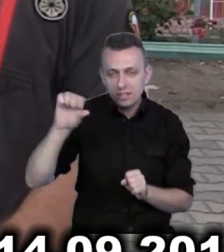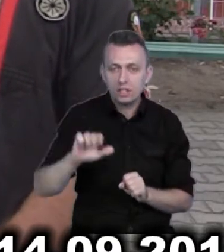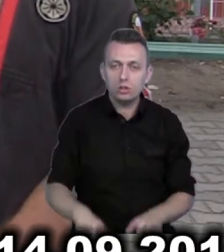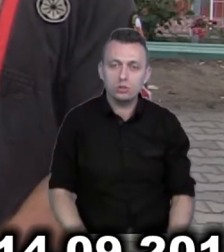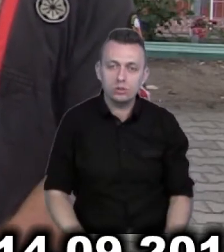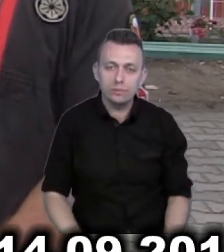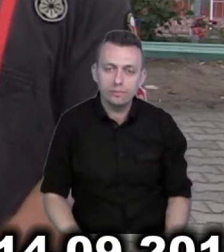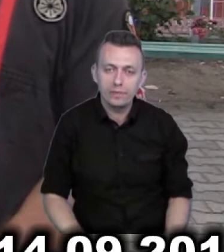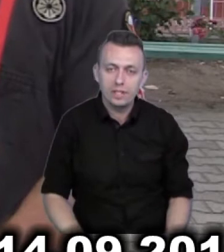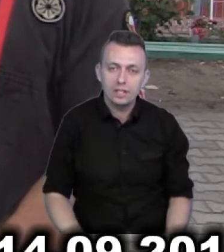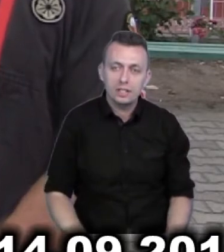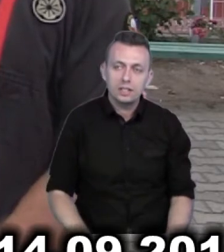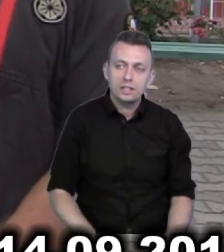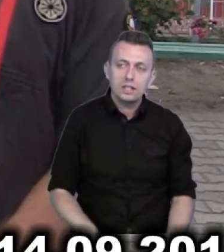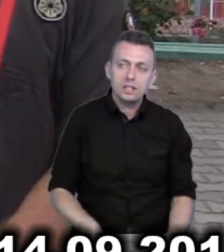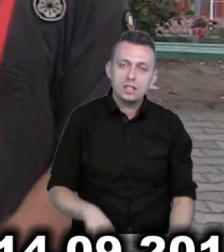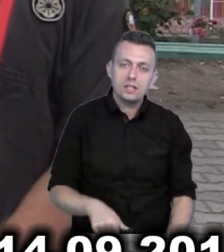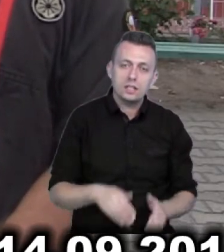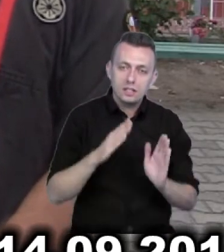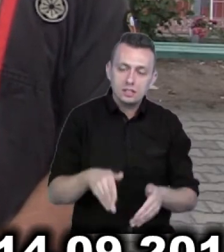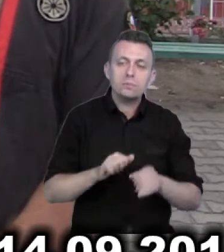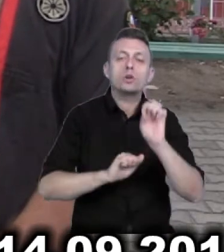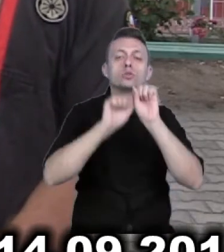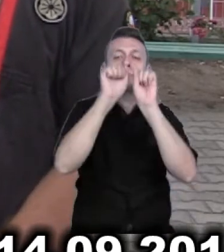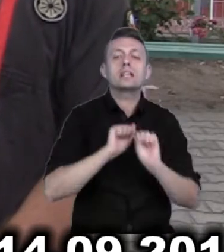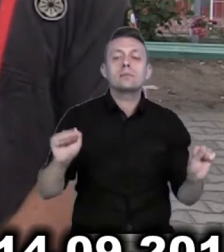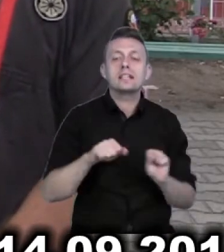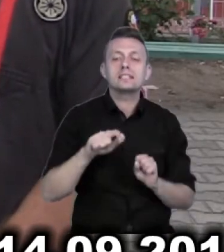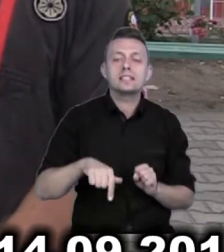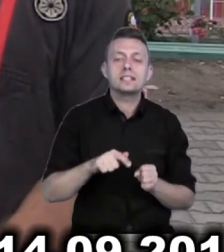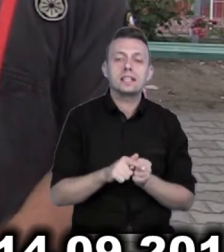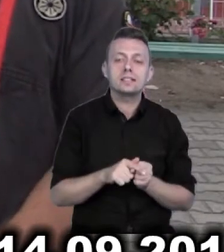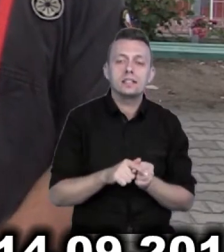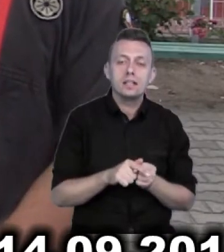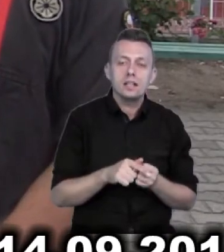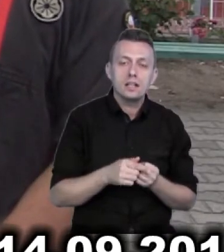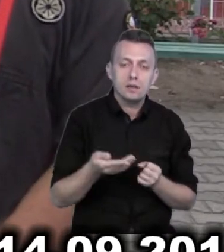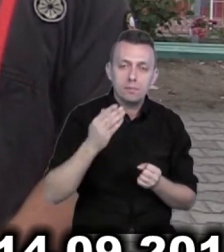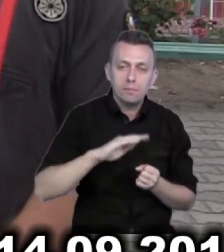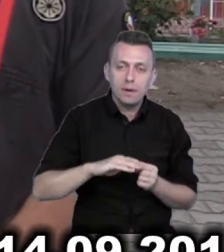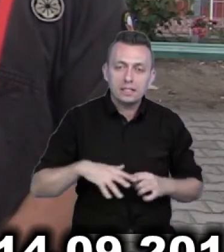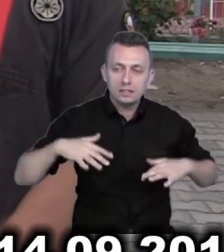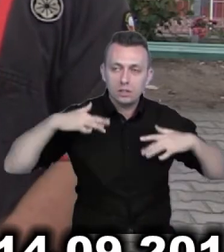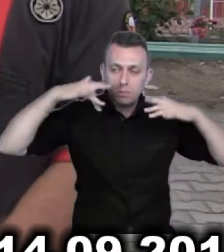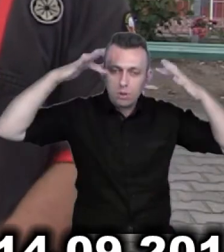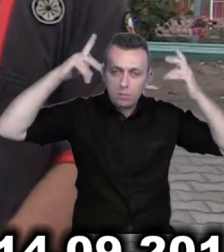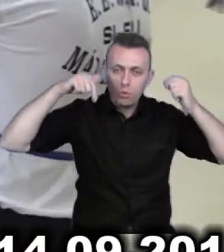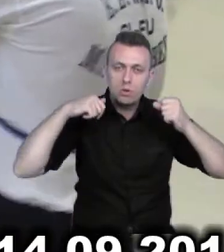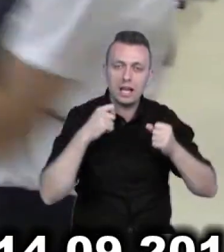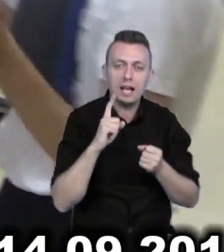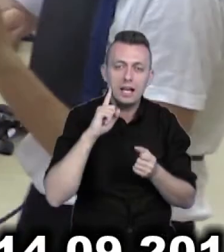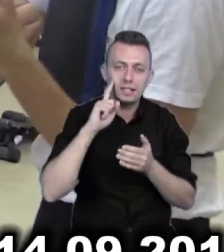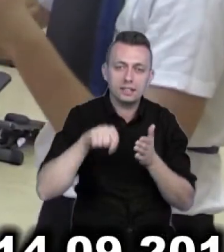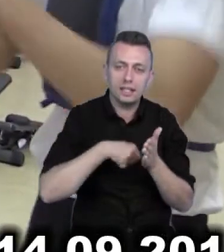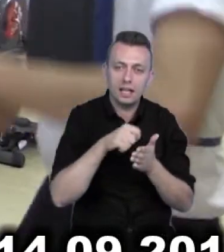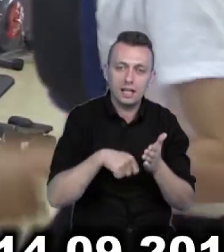System ten ćwiczył m.in. Bruce Lee, bardzo sławny aktor, oraz jego nauczyciel, wielki mistrz Ip Man. O